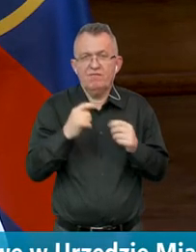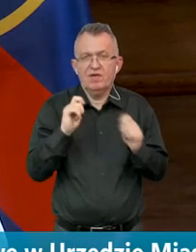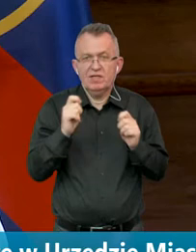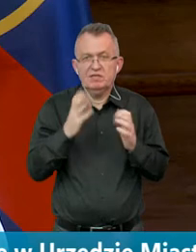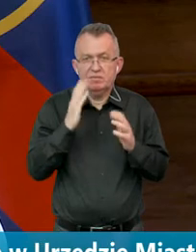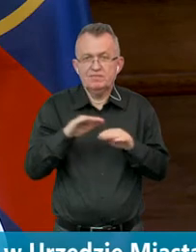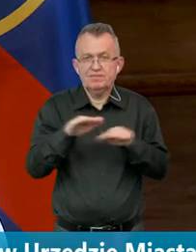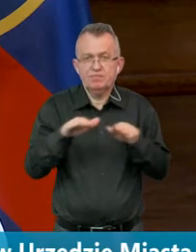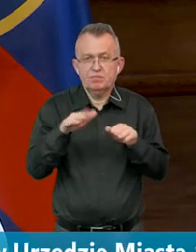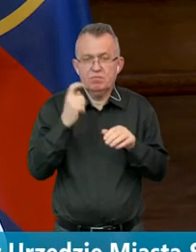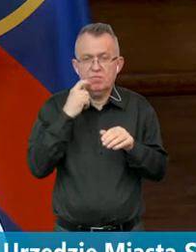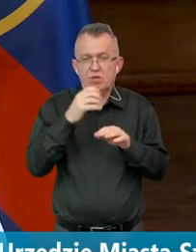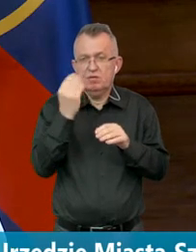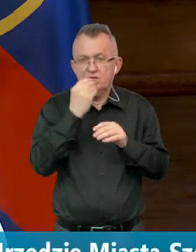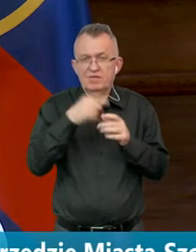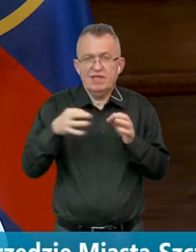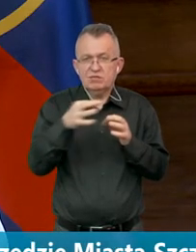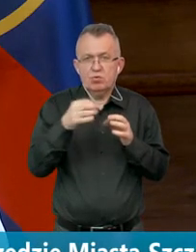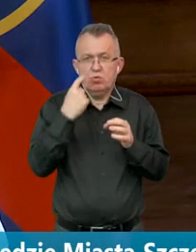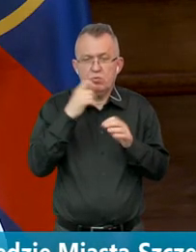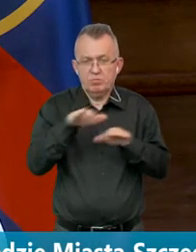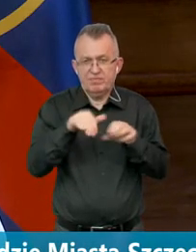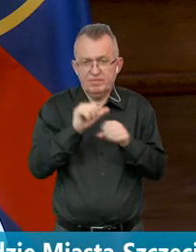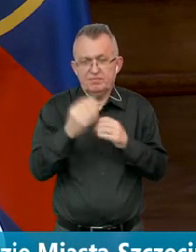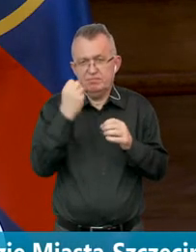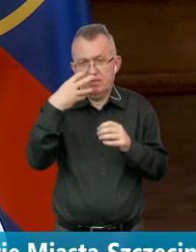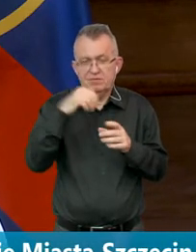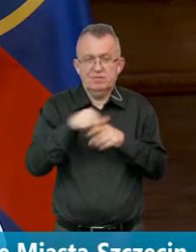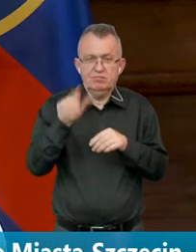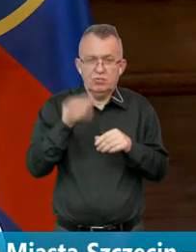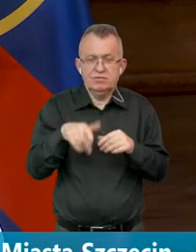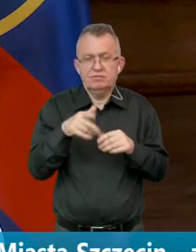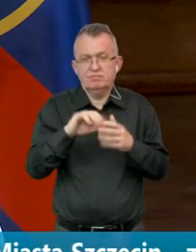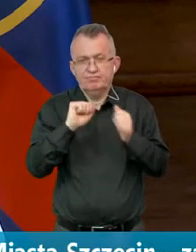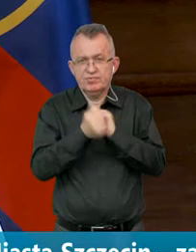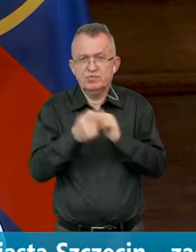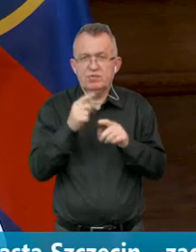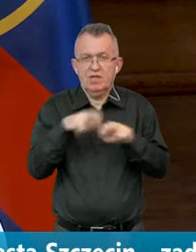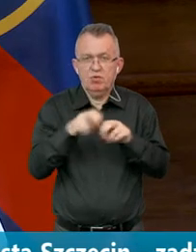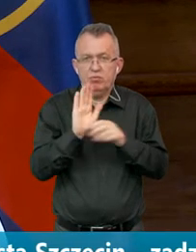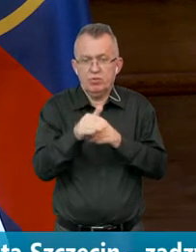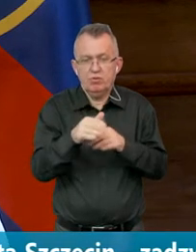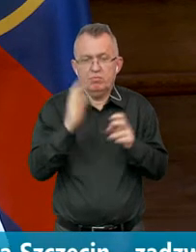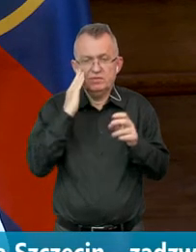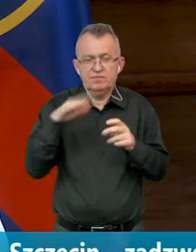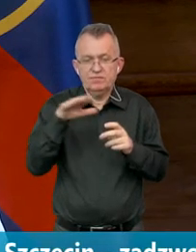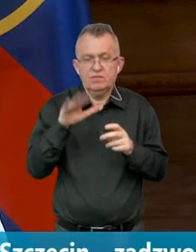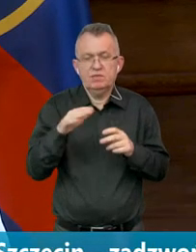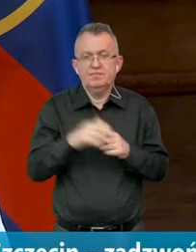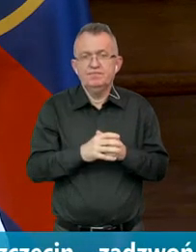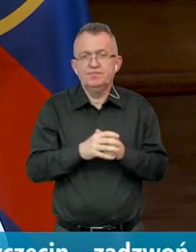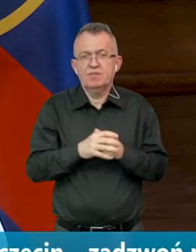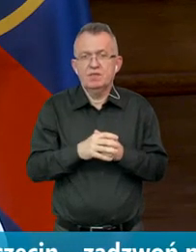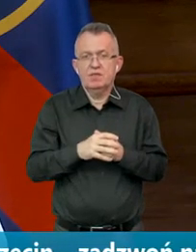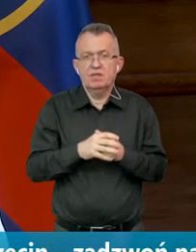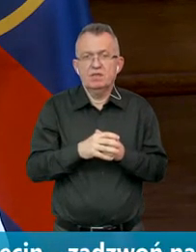uruchomimy kąpielisko w Dąbiu, więc myślę, że to też będzie fajna atrakcja, zmodernizowana dla mieszkańców Prawobrzeża.